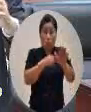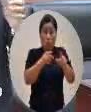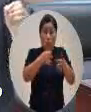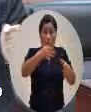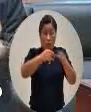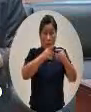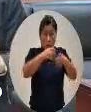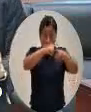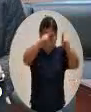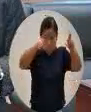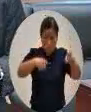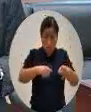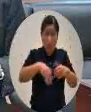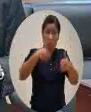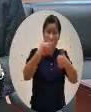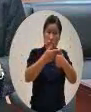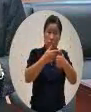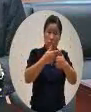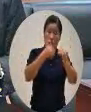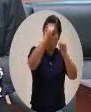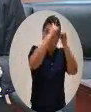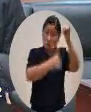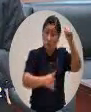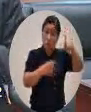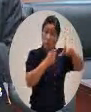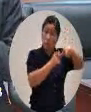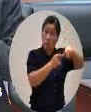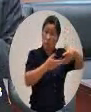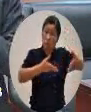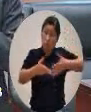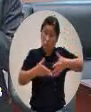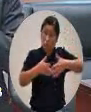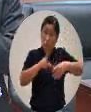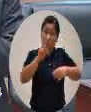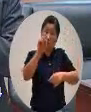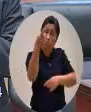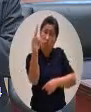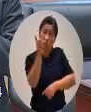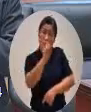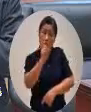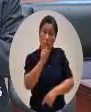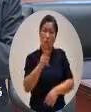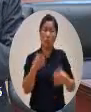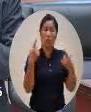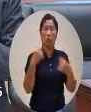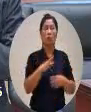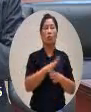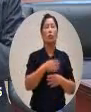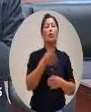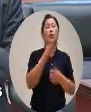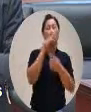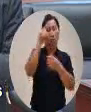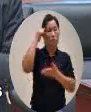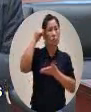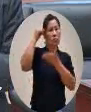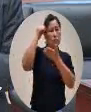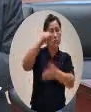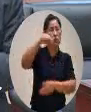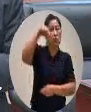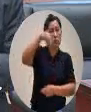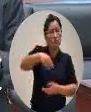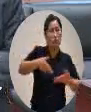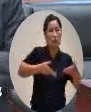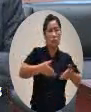這些歷史公案的真正的真正的原因所以其實跟市長還有財政局長建議其實這個案子